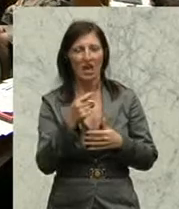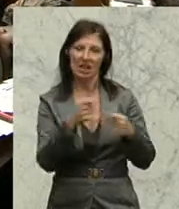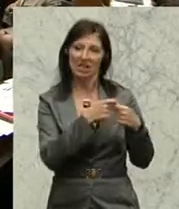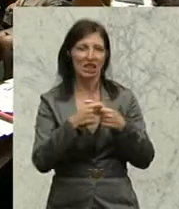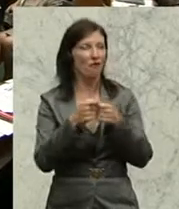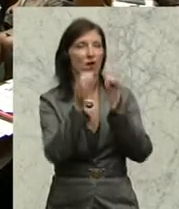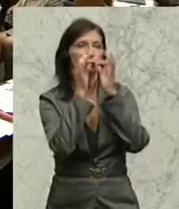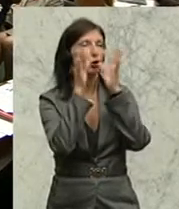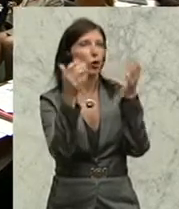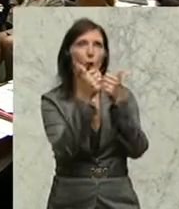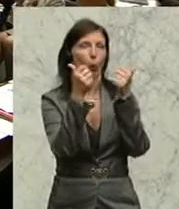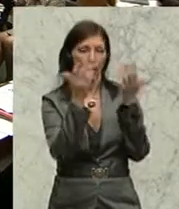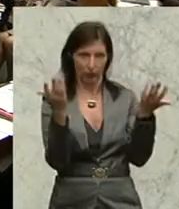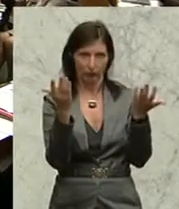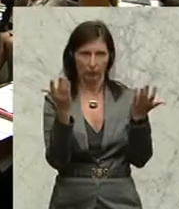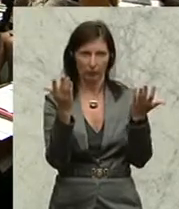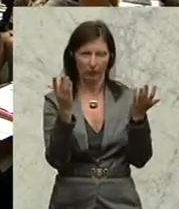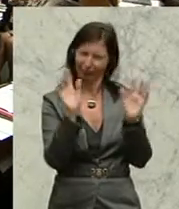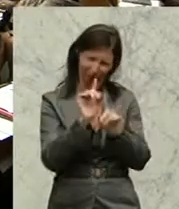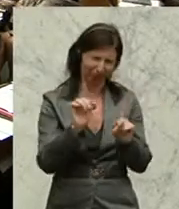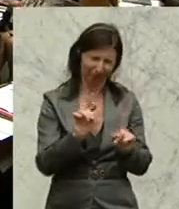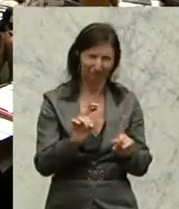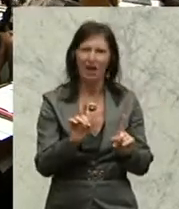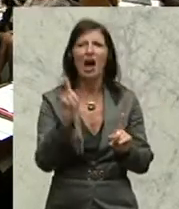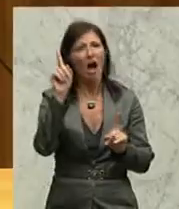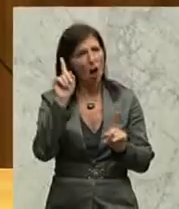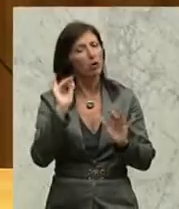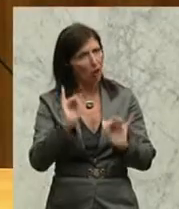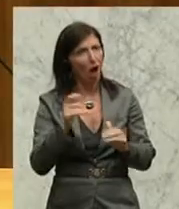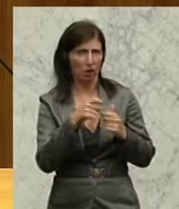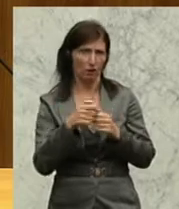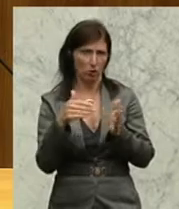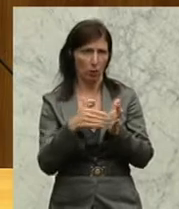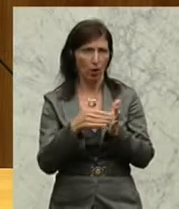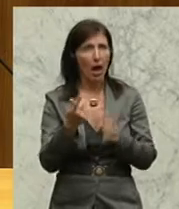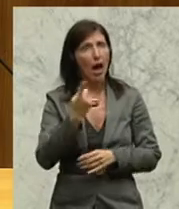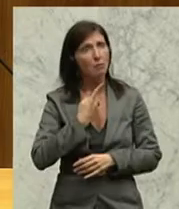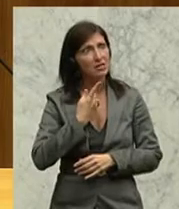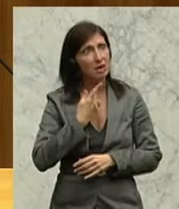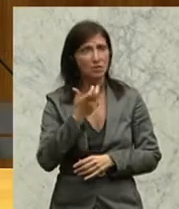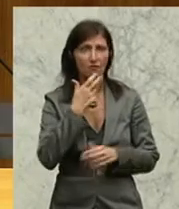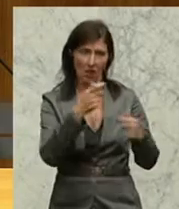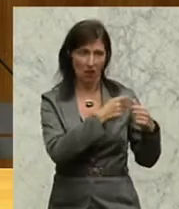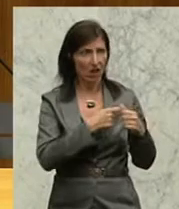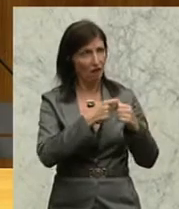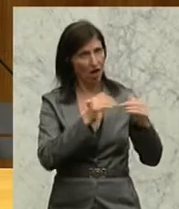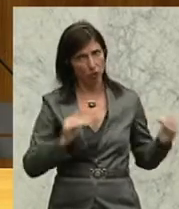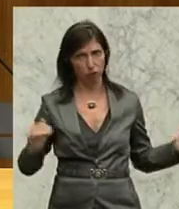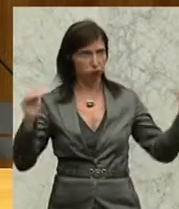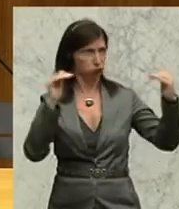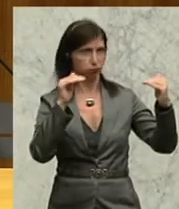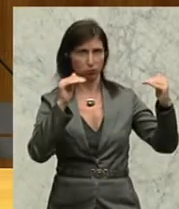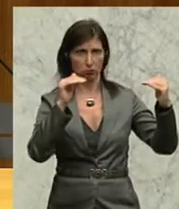funktion aber ich will keine ich fühle mich als parlamentarier auf derselben augenhöhe mit ihnen unterhalten und auch befassen außerdem sind